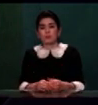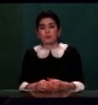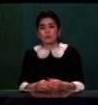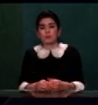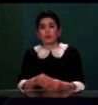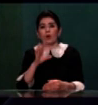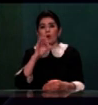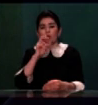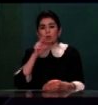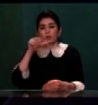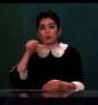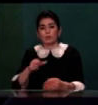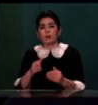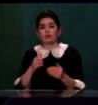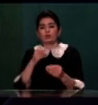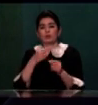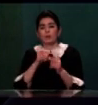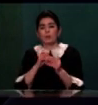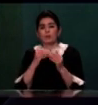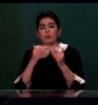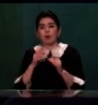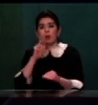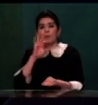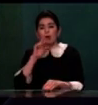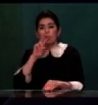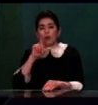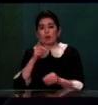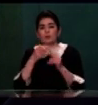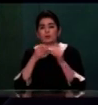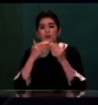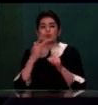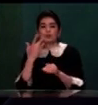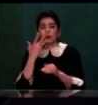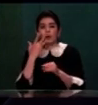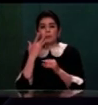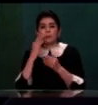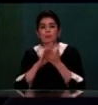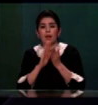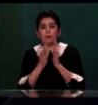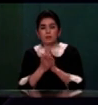Va OK tugmasi bosiladi. Parolni kiritganimizdan so'ng doimiy ravishda,